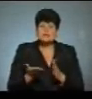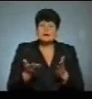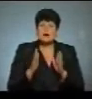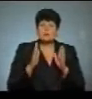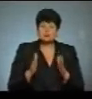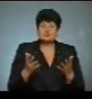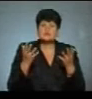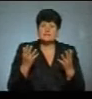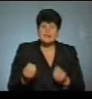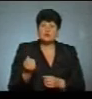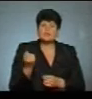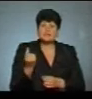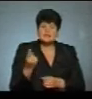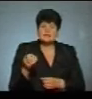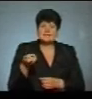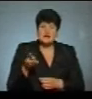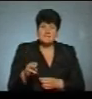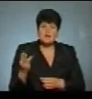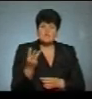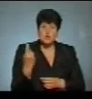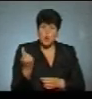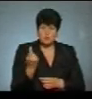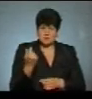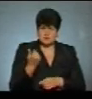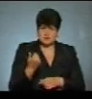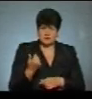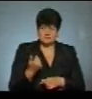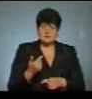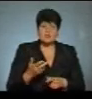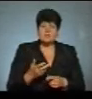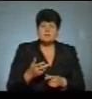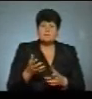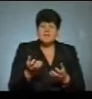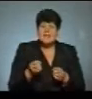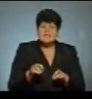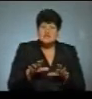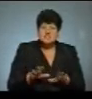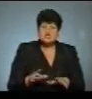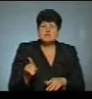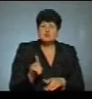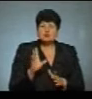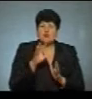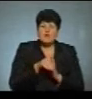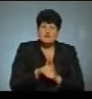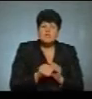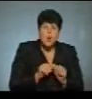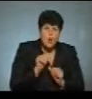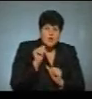день 11 травня в тих трьох областях лідерах, прийняти рішення щодо запровадження